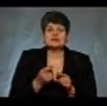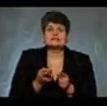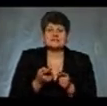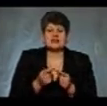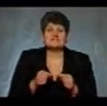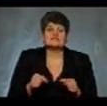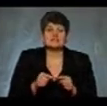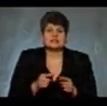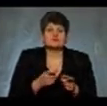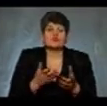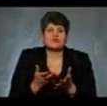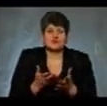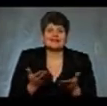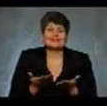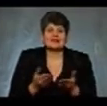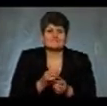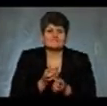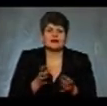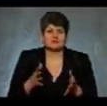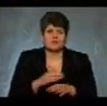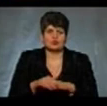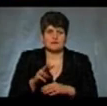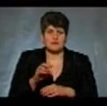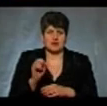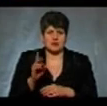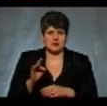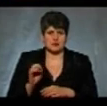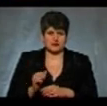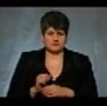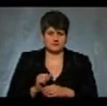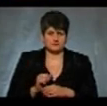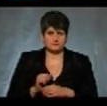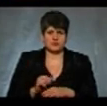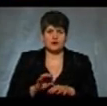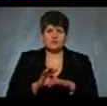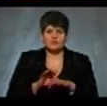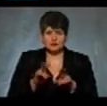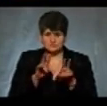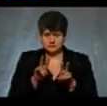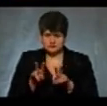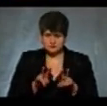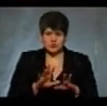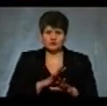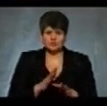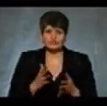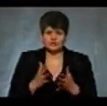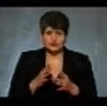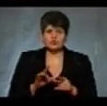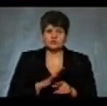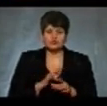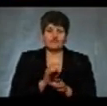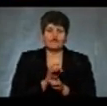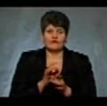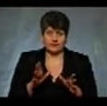і безпосередньо цей, який вибухнув на вулиці Макаренка. Проведеним оглядом місця події було попередньо встановлено, що відбувся